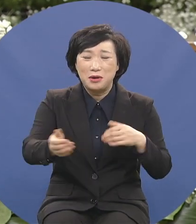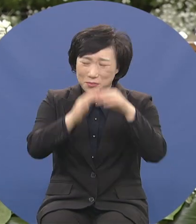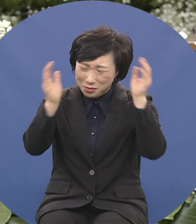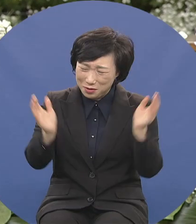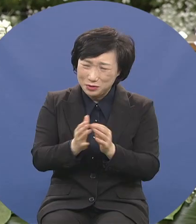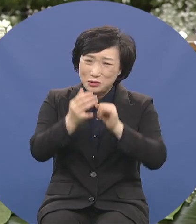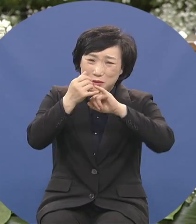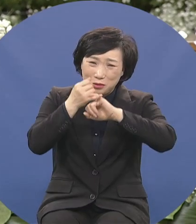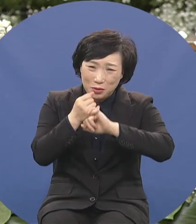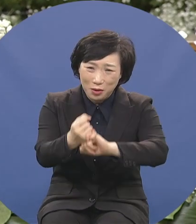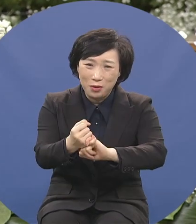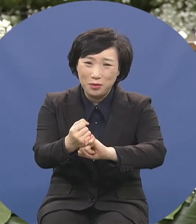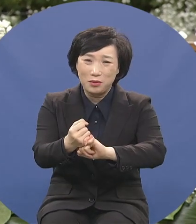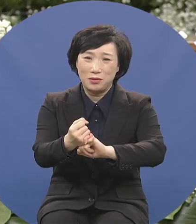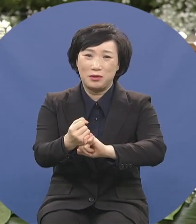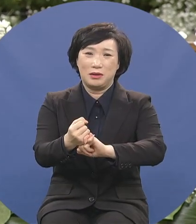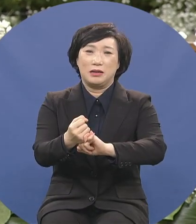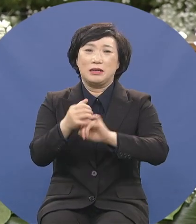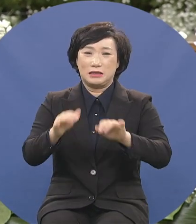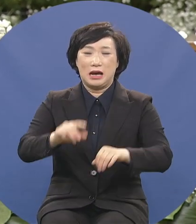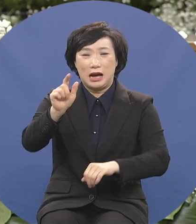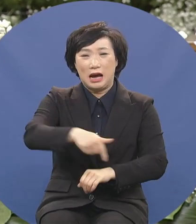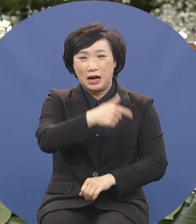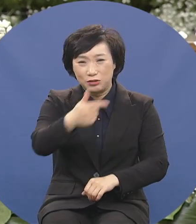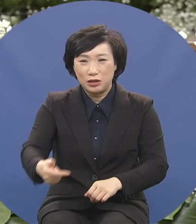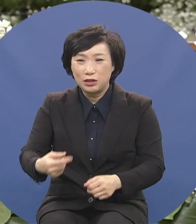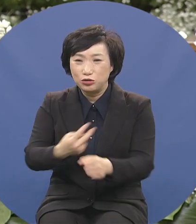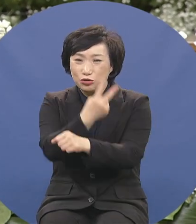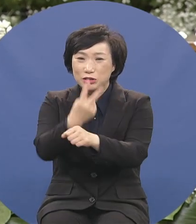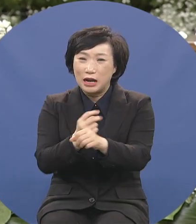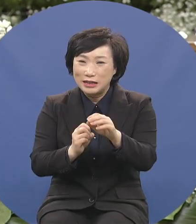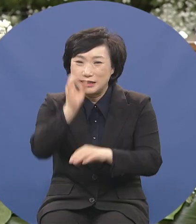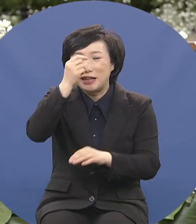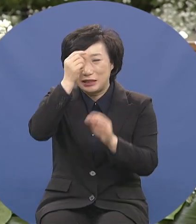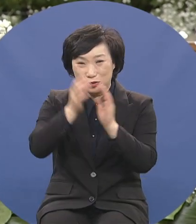일이 있어도 하루에 2시간 이상 기도하자.